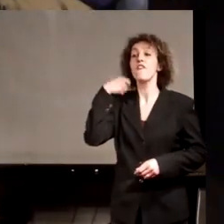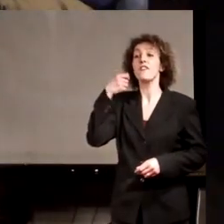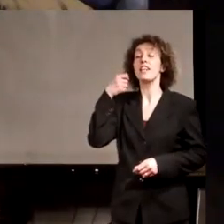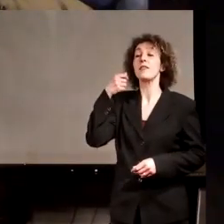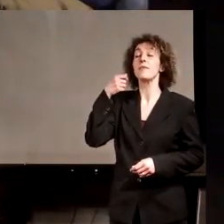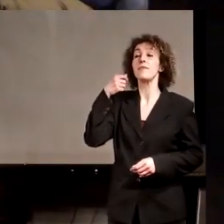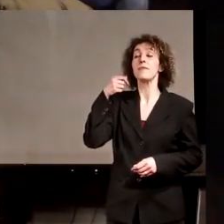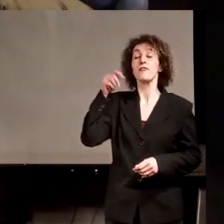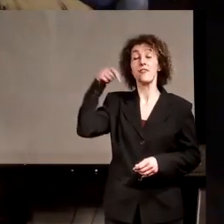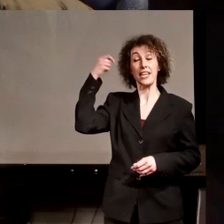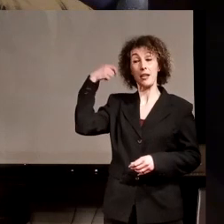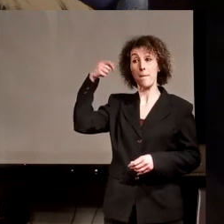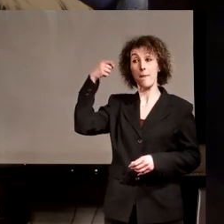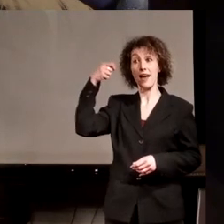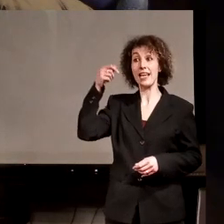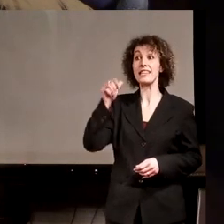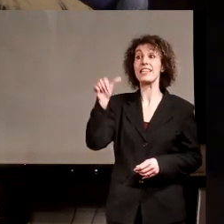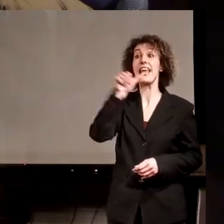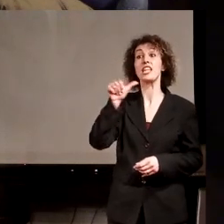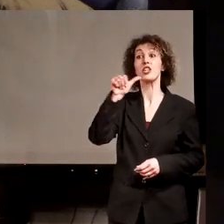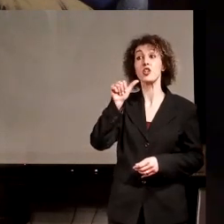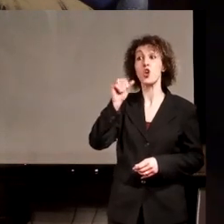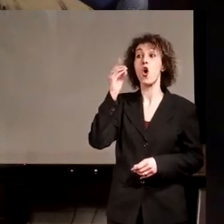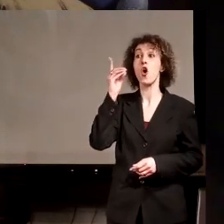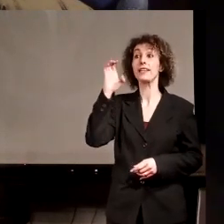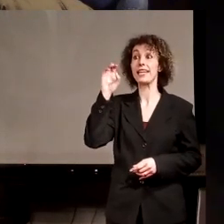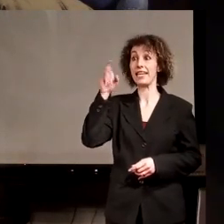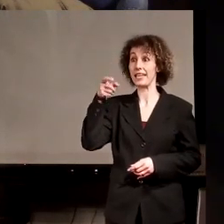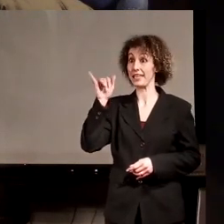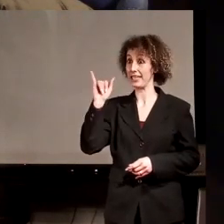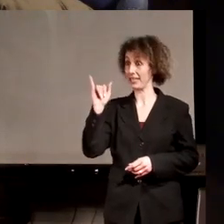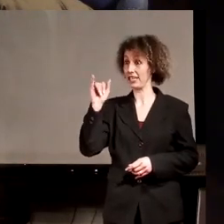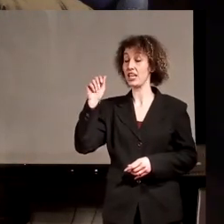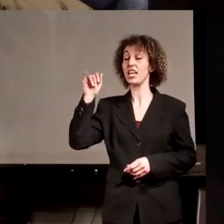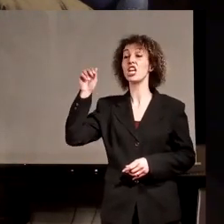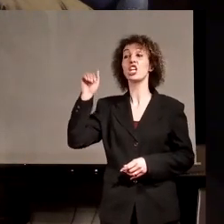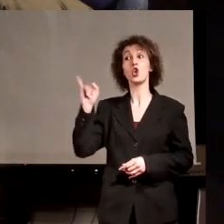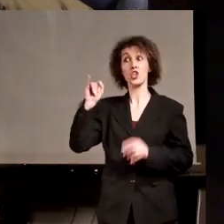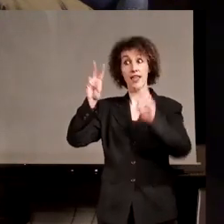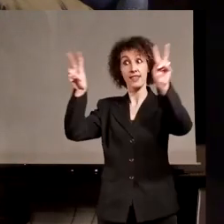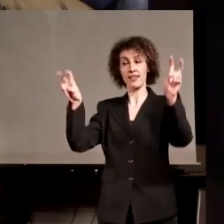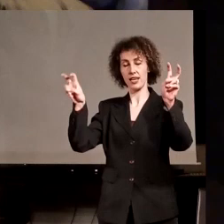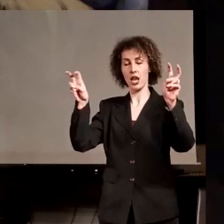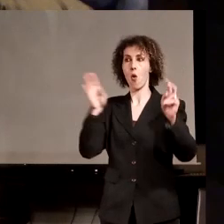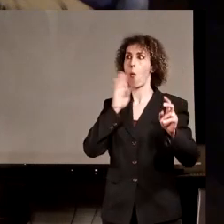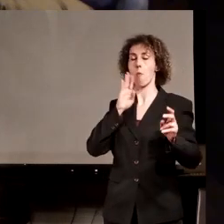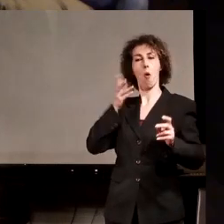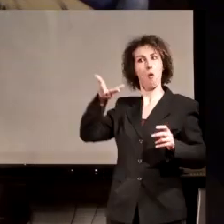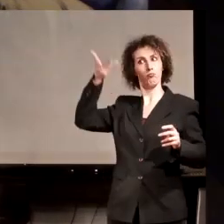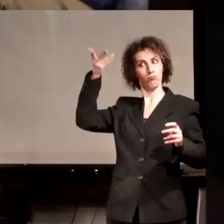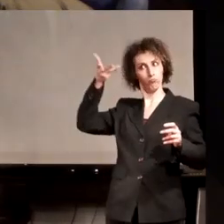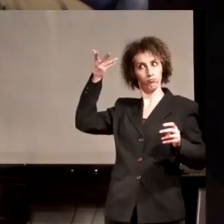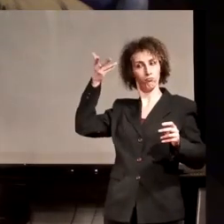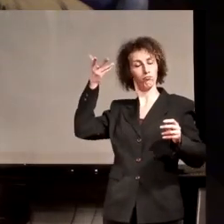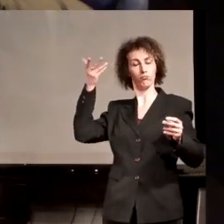ci fa vedere un uomo raffinato perbene culto addirittura che ascoltano le variazioni goldberg di